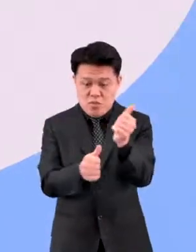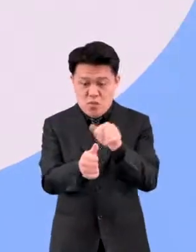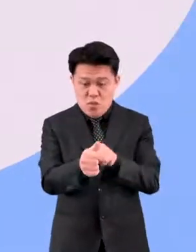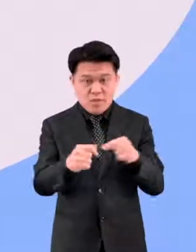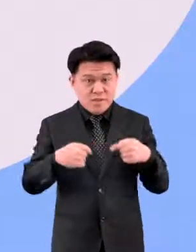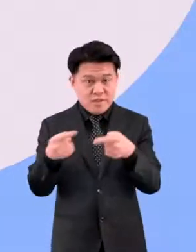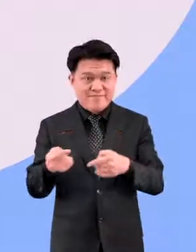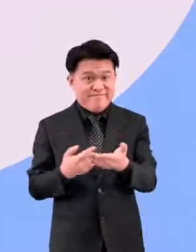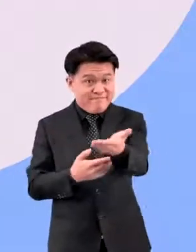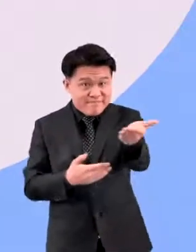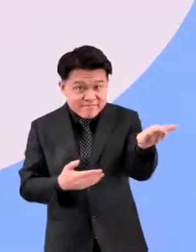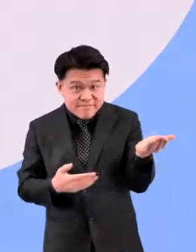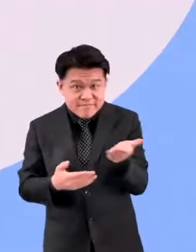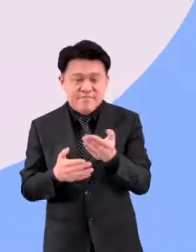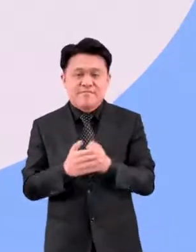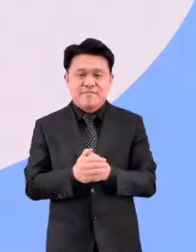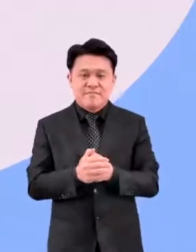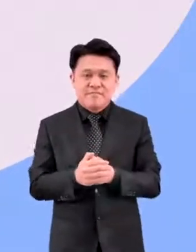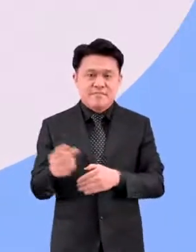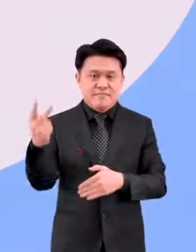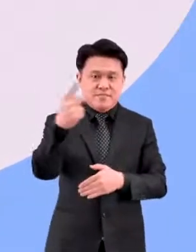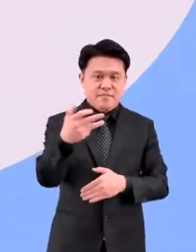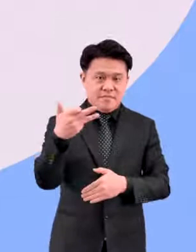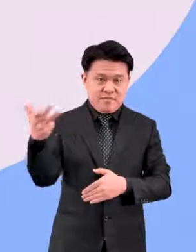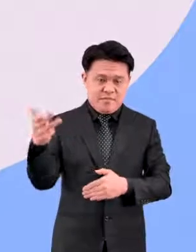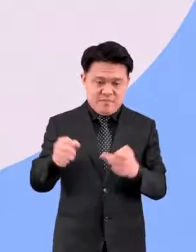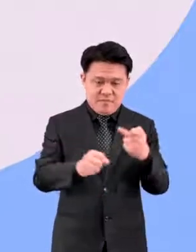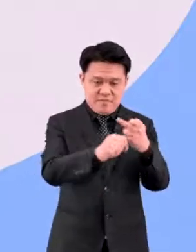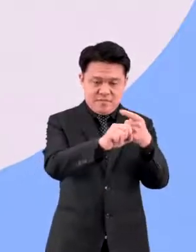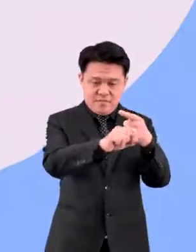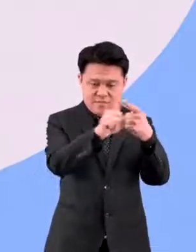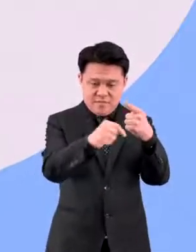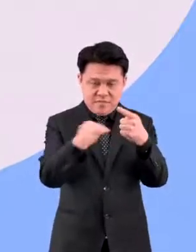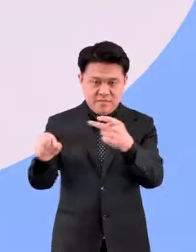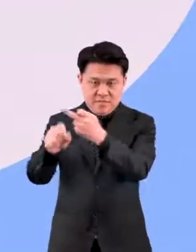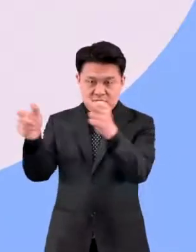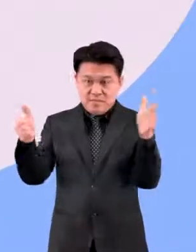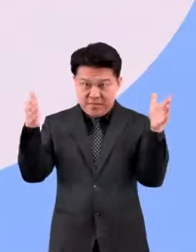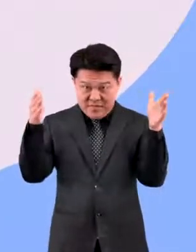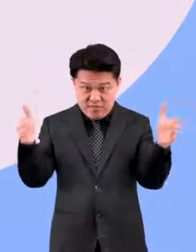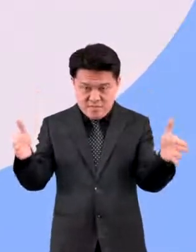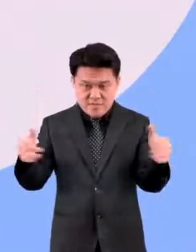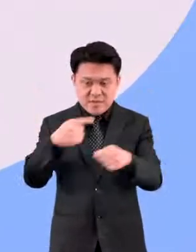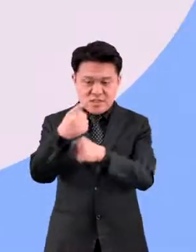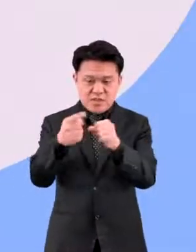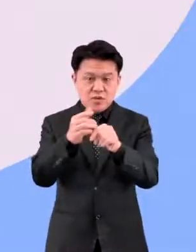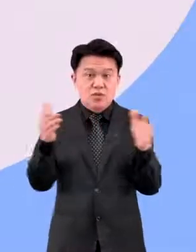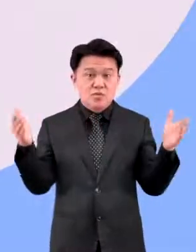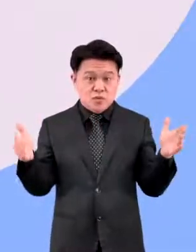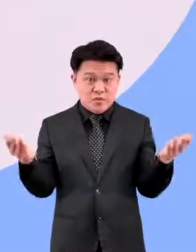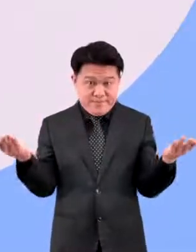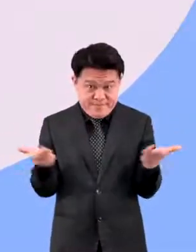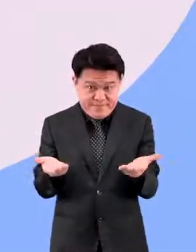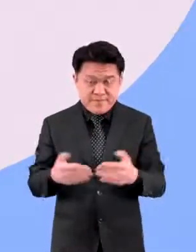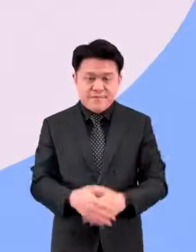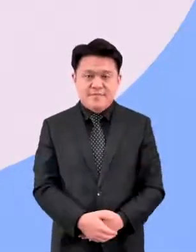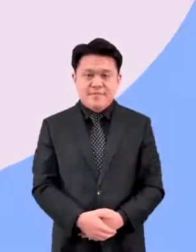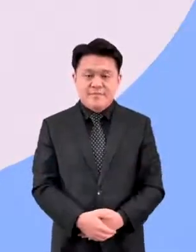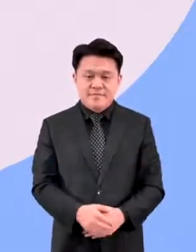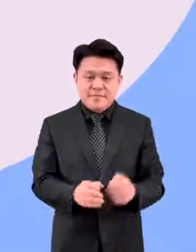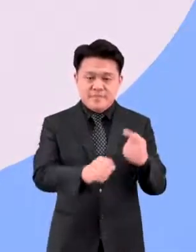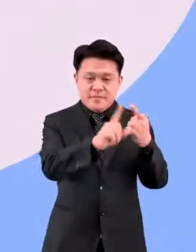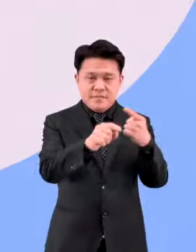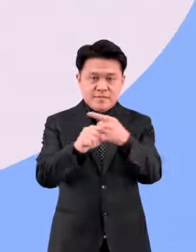요양보호사 보조 일자리 사업에 참여한 여러분은 2018년 1월부터 12월까지 1년간 근무하게